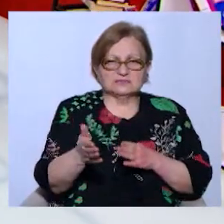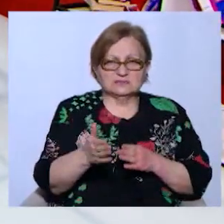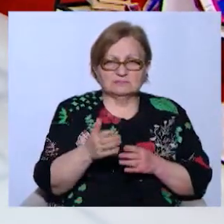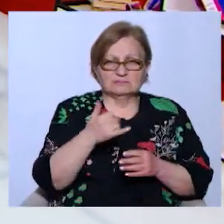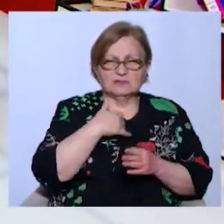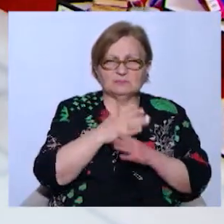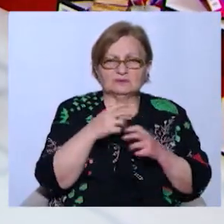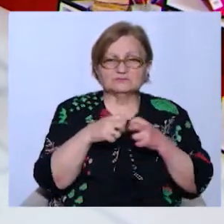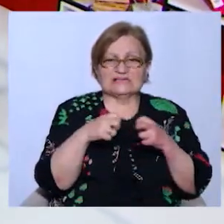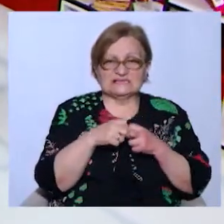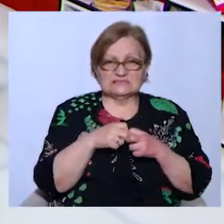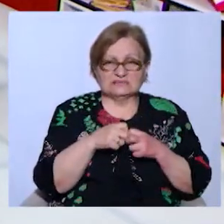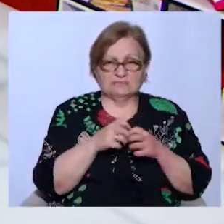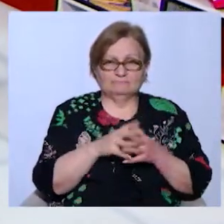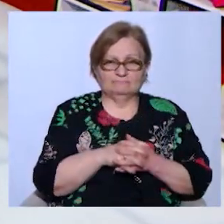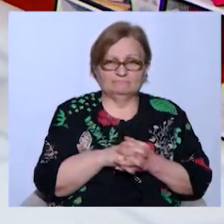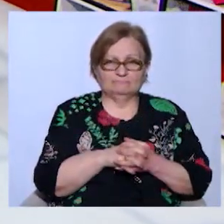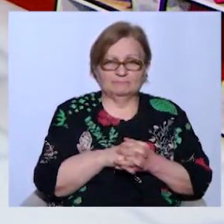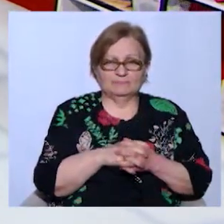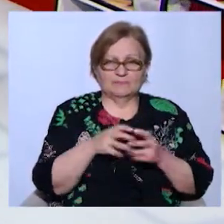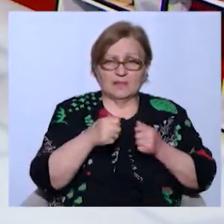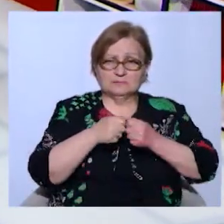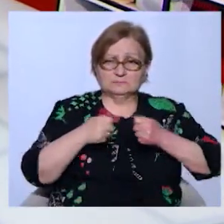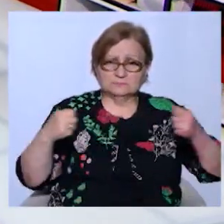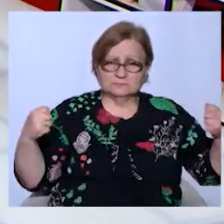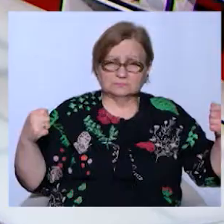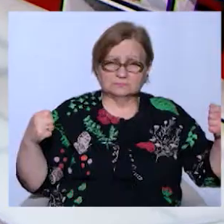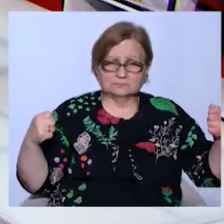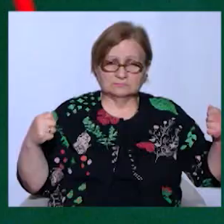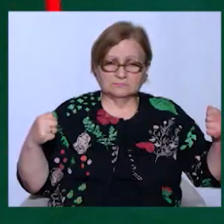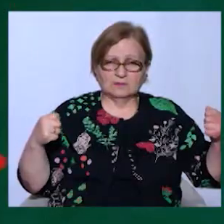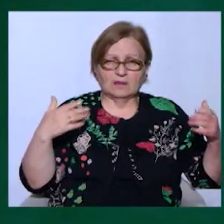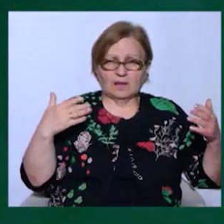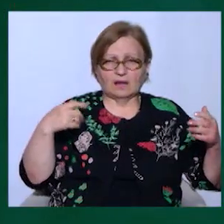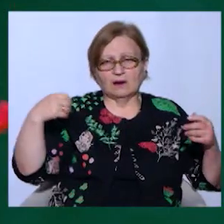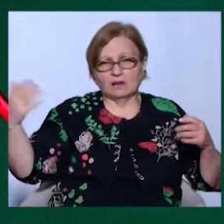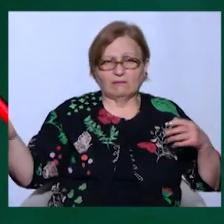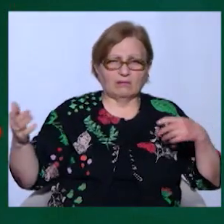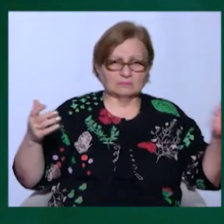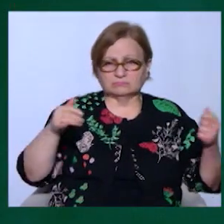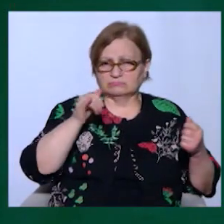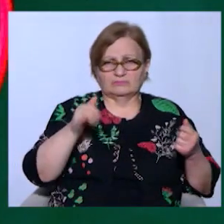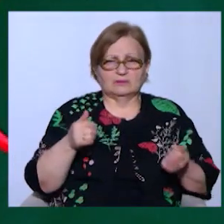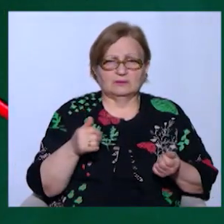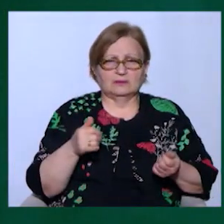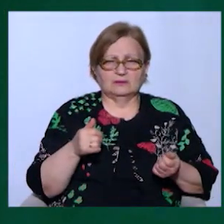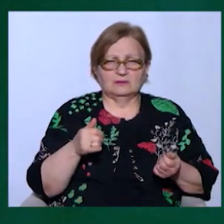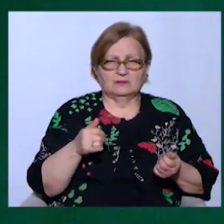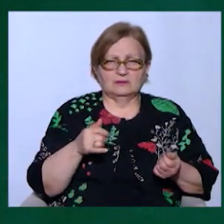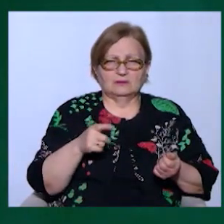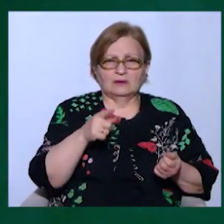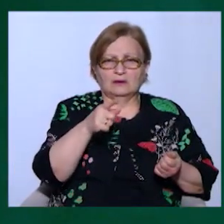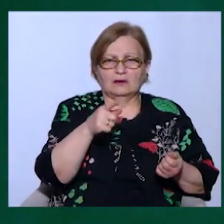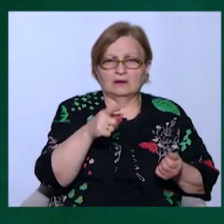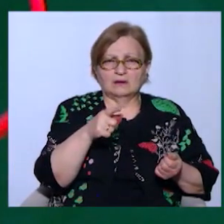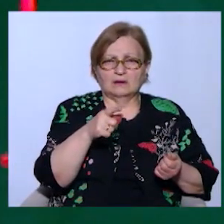რეზინა, აი უყურეთ, გავჭერე. ეხლა ეს ჩემი ხელი აქეთ-ეკით ვერ წავა. ხომ? ეს რაზე მაძლევს